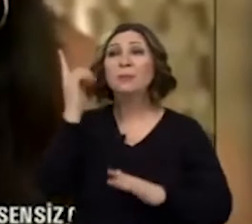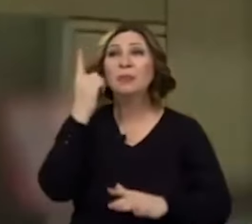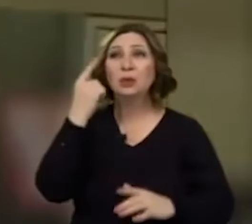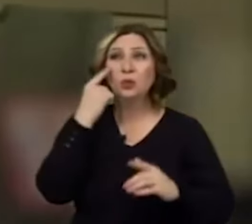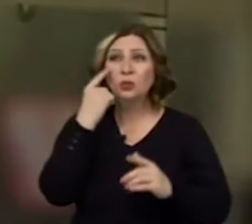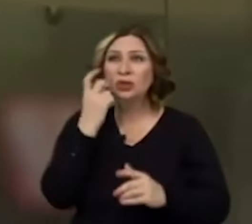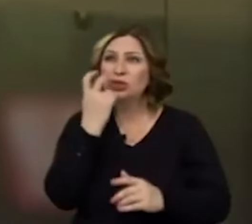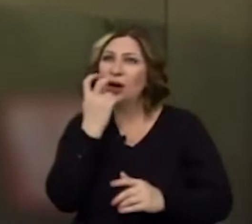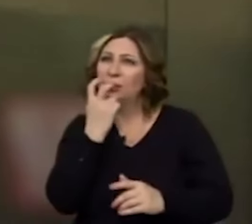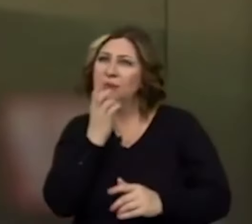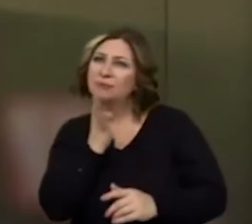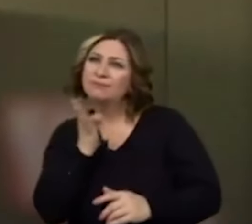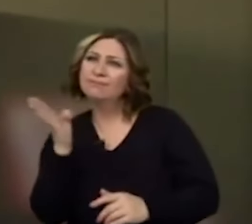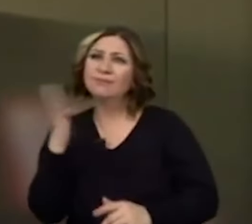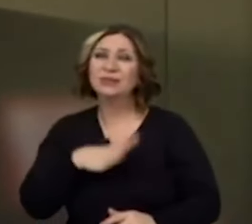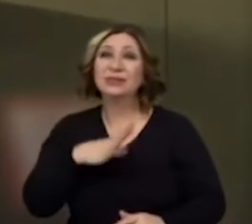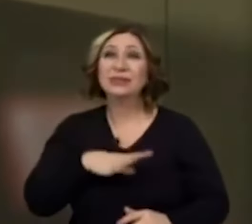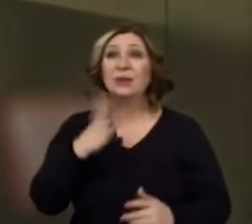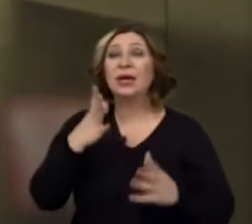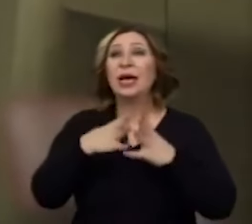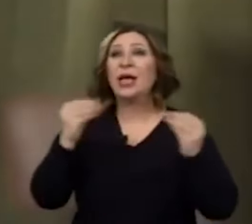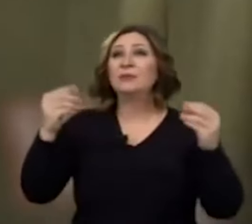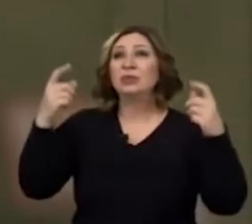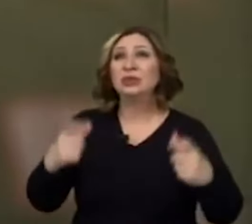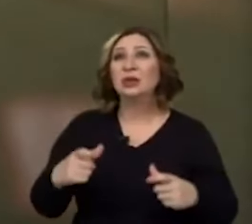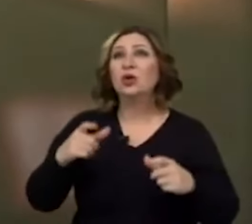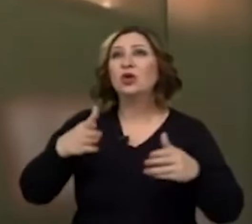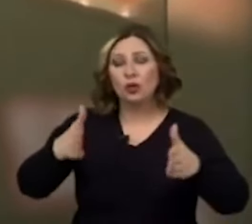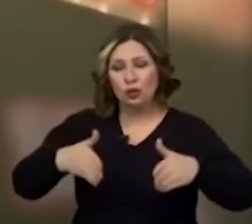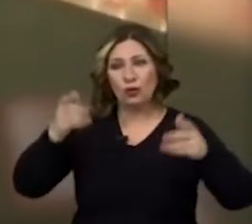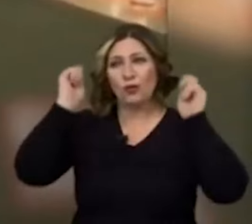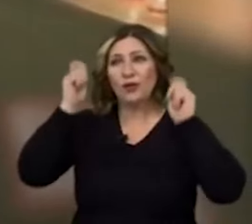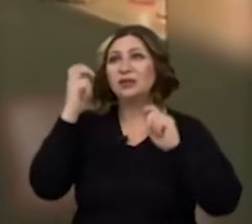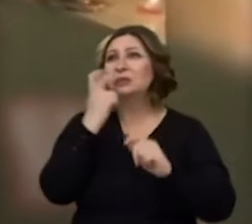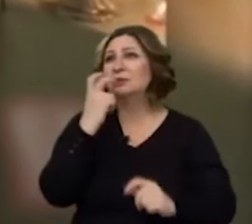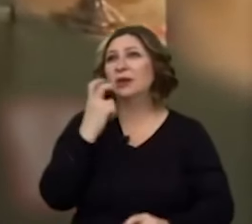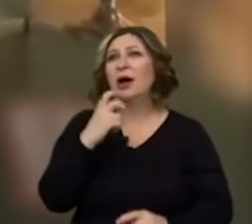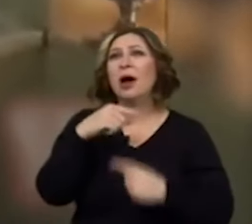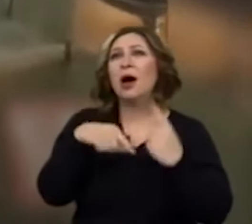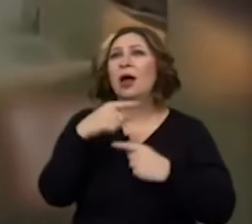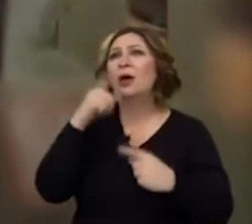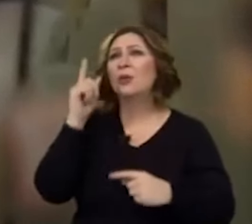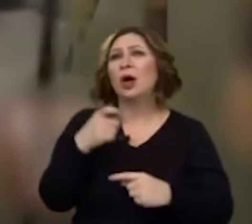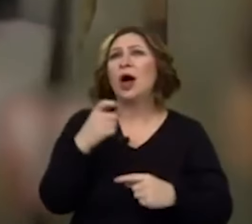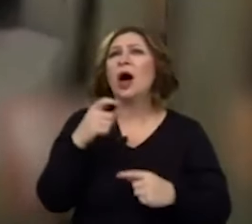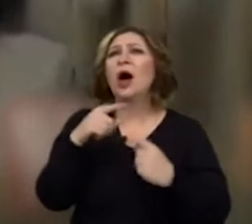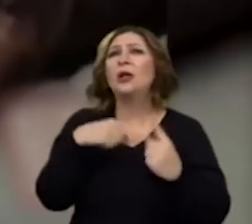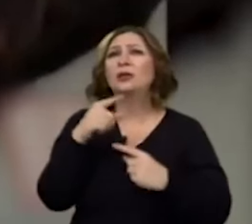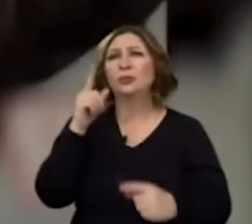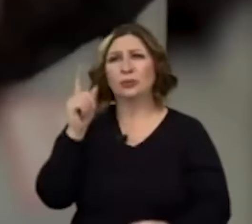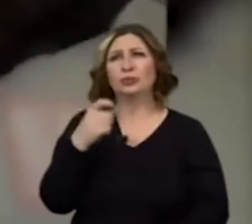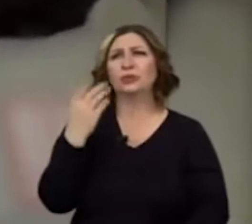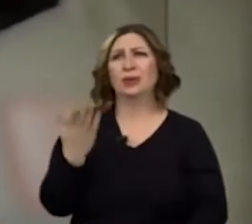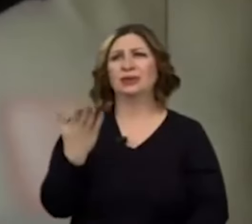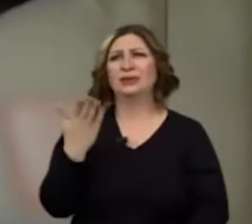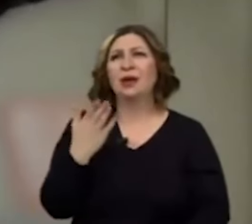gözünü şarkıcılığa diktiğini hissettik. Mesela Kayıp Şehir'de küvette şarkı söyledin. Arayan bulur elbet, aradın,